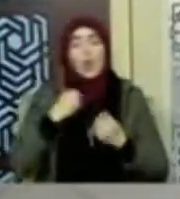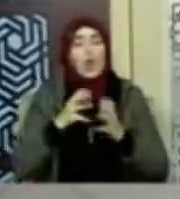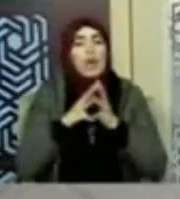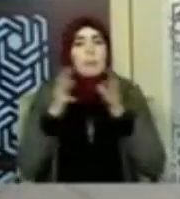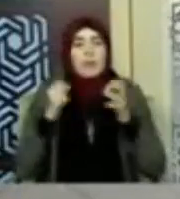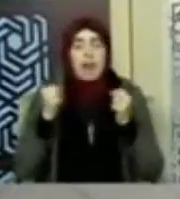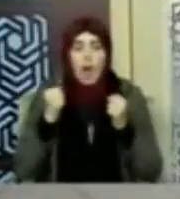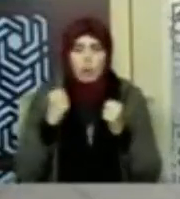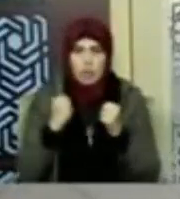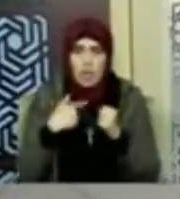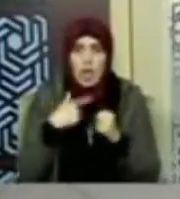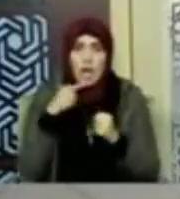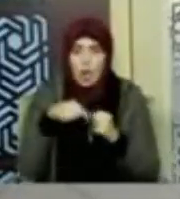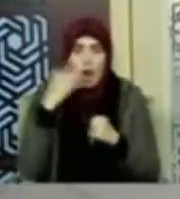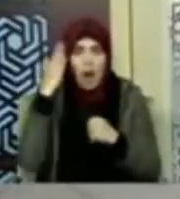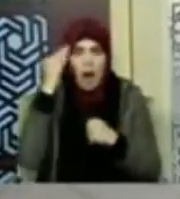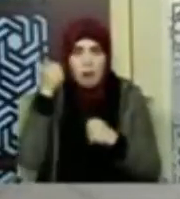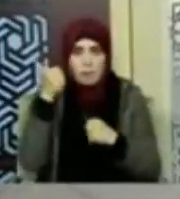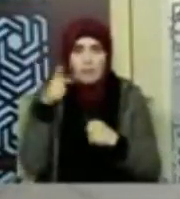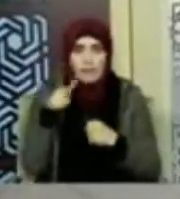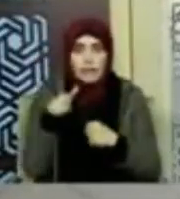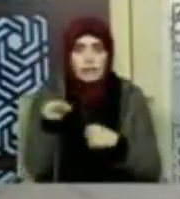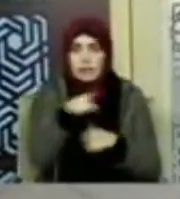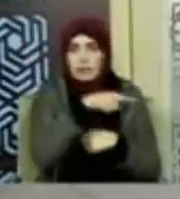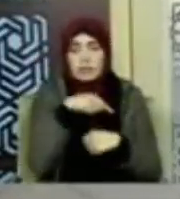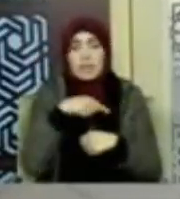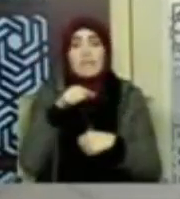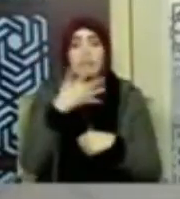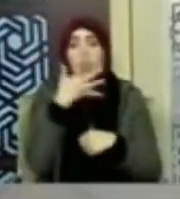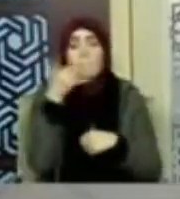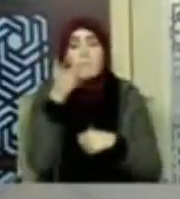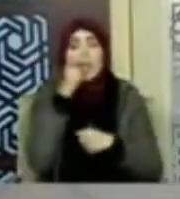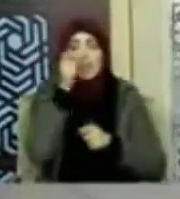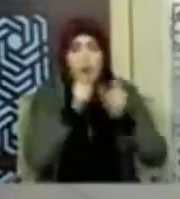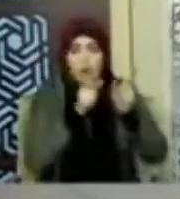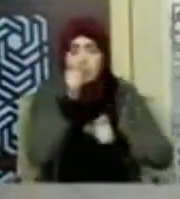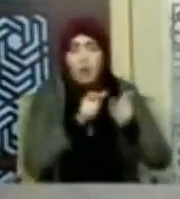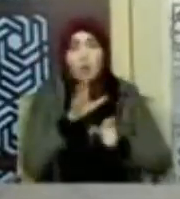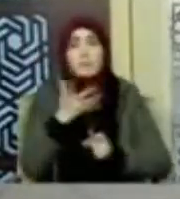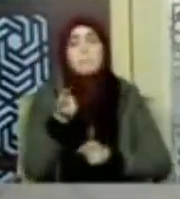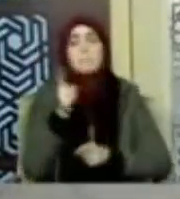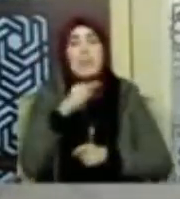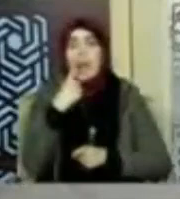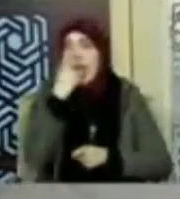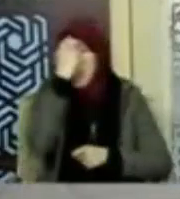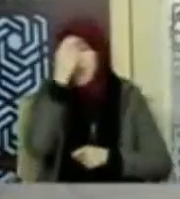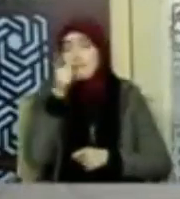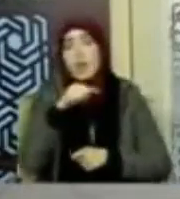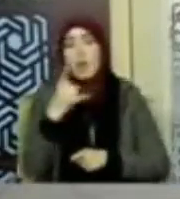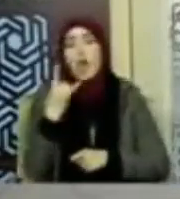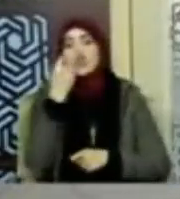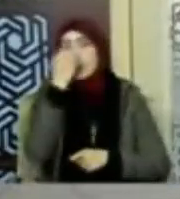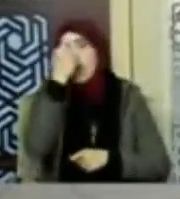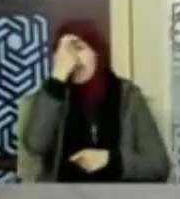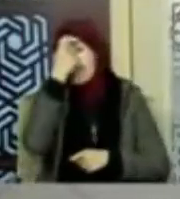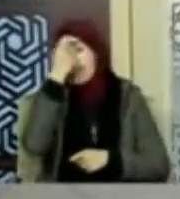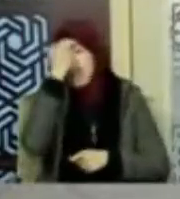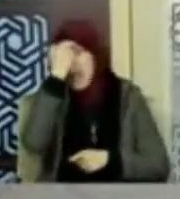ونحن ندرك أن هناك مئات بل آلاف بل عشرات